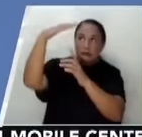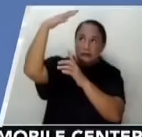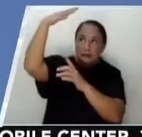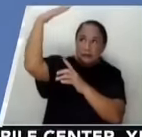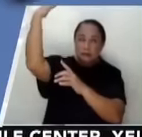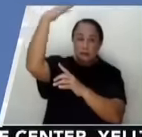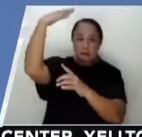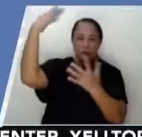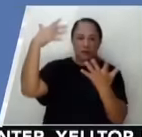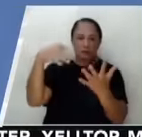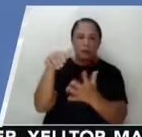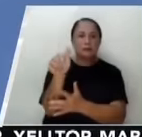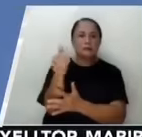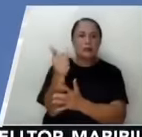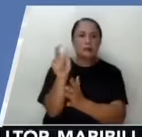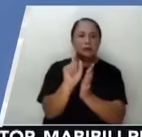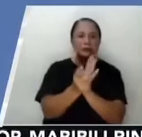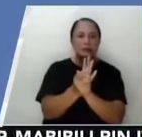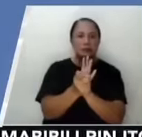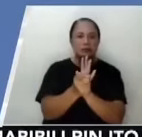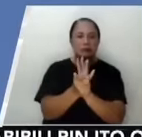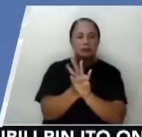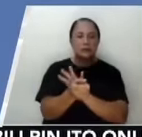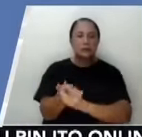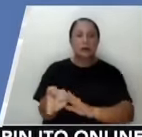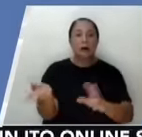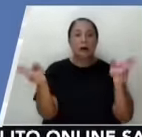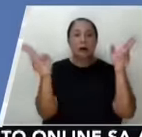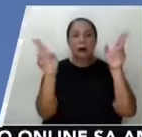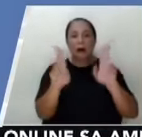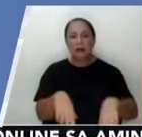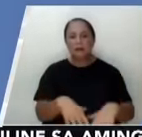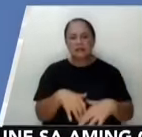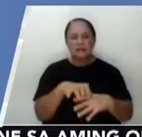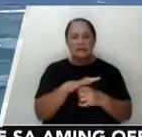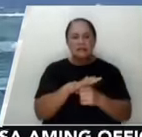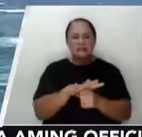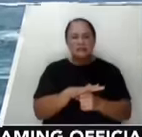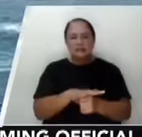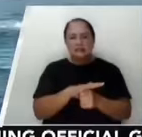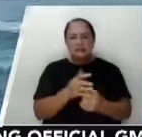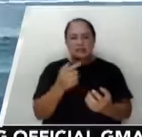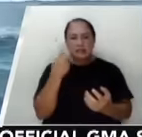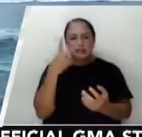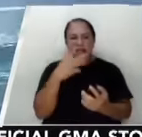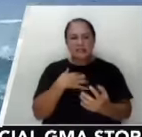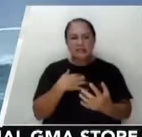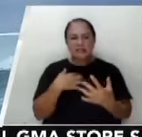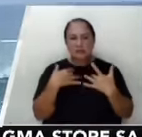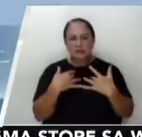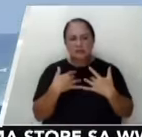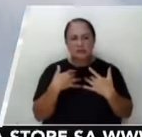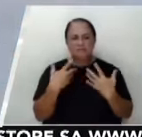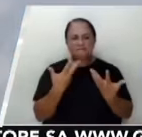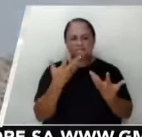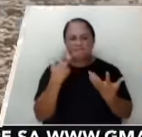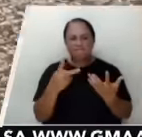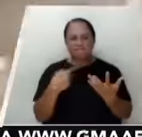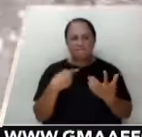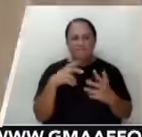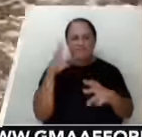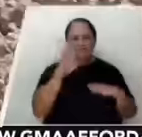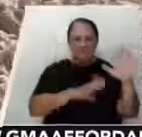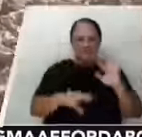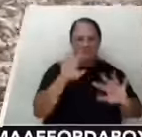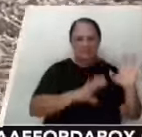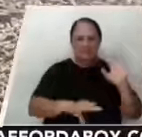10 minuto na nagdulot sa kanila ng distress ayon sa DFAR. Sa isang punto, dumapapa ang isang